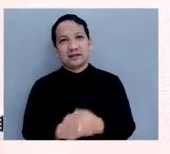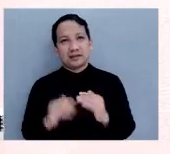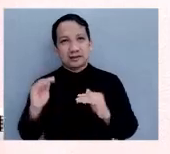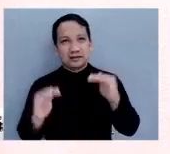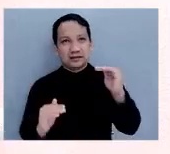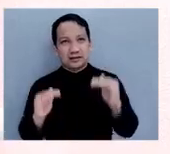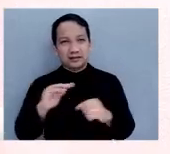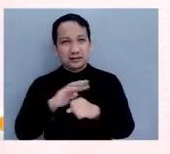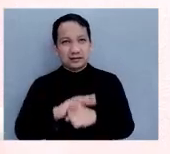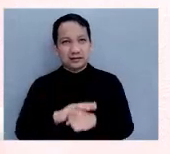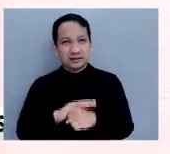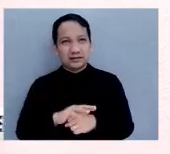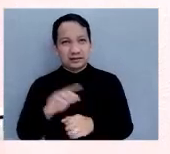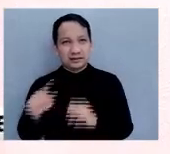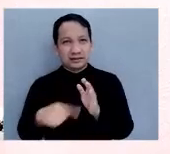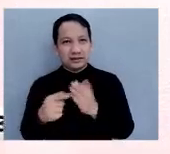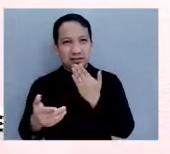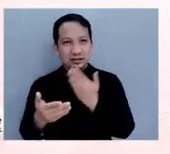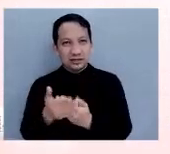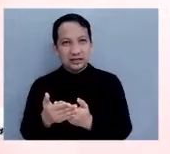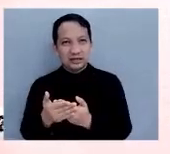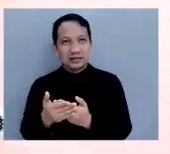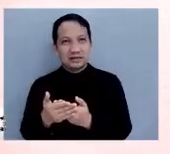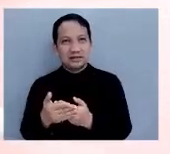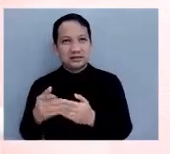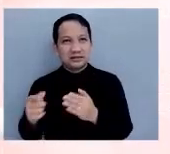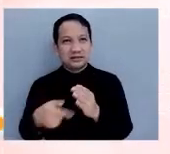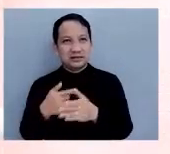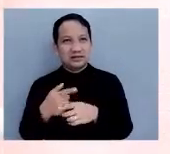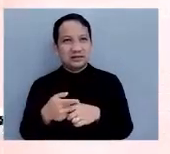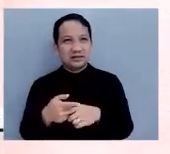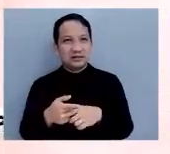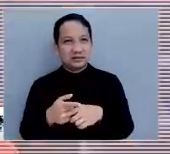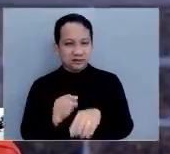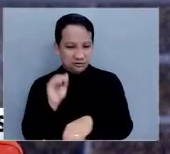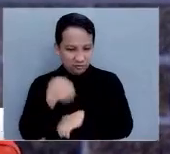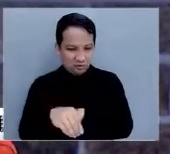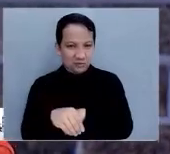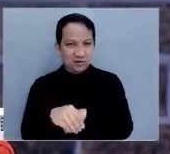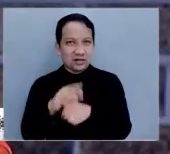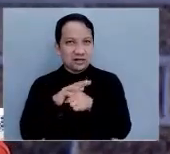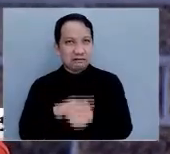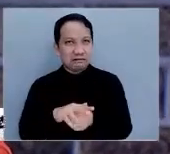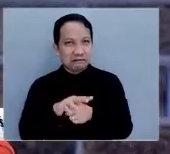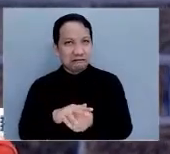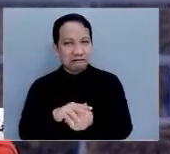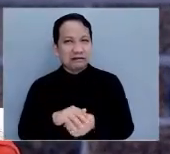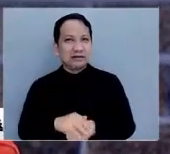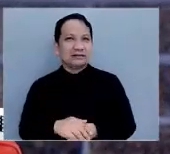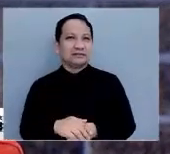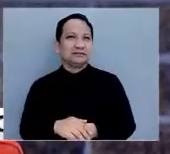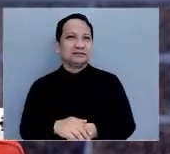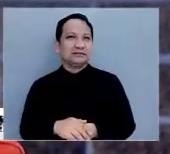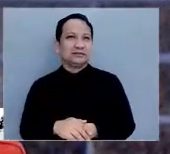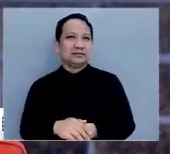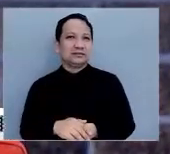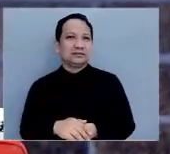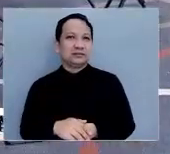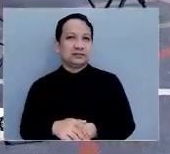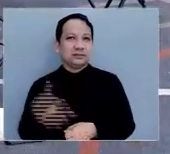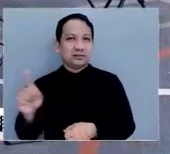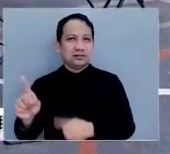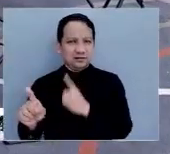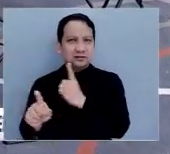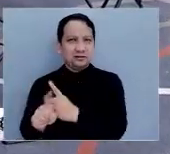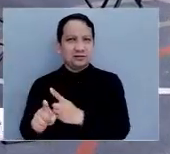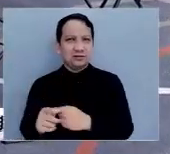yan of pressure, di ba? Minsan may good pressure. Pero baka naman sobra na yung pressure. Oh, may dadagdag ka, Jess. Hindi, tama si Justin.